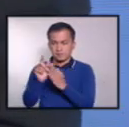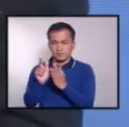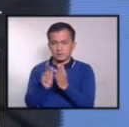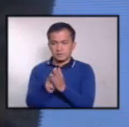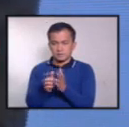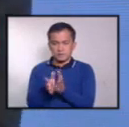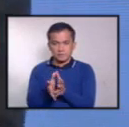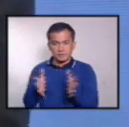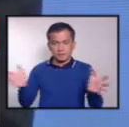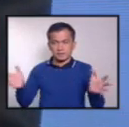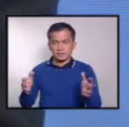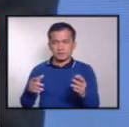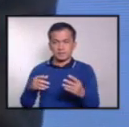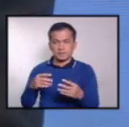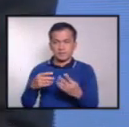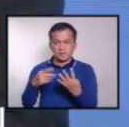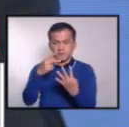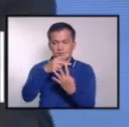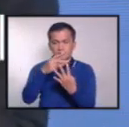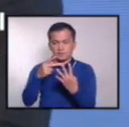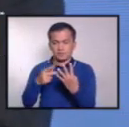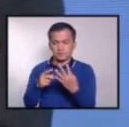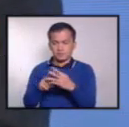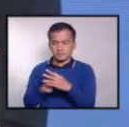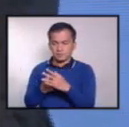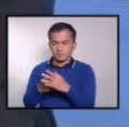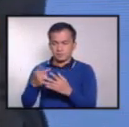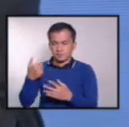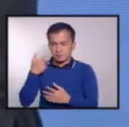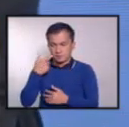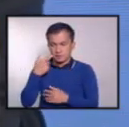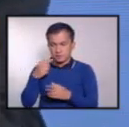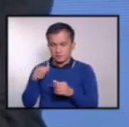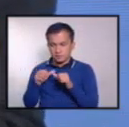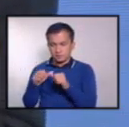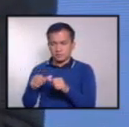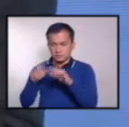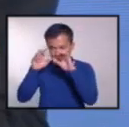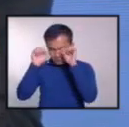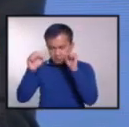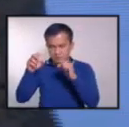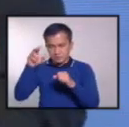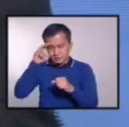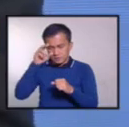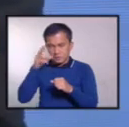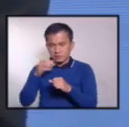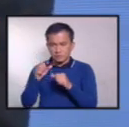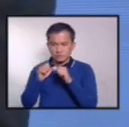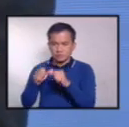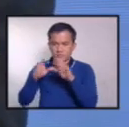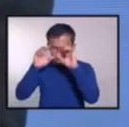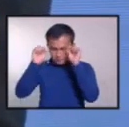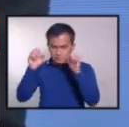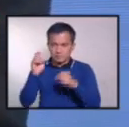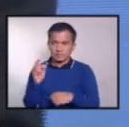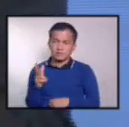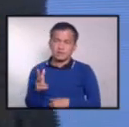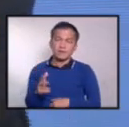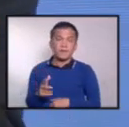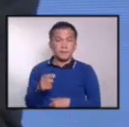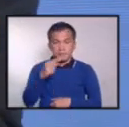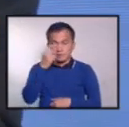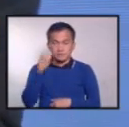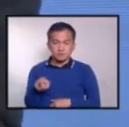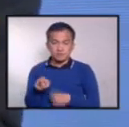No? Okay. Yung 4Ps, nag-umpisa siya kay President GMA, tinuloy ni President Aquino, at tinuloy ni Presidente Duterte. Dahil